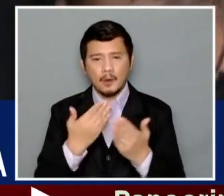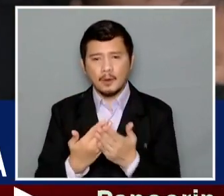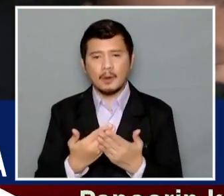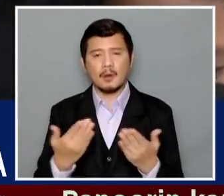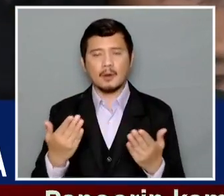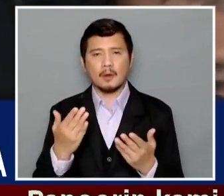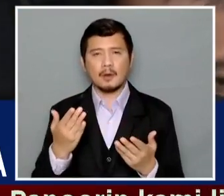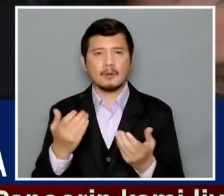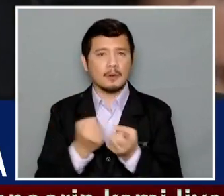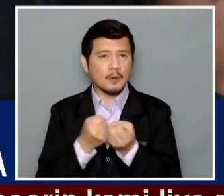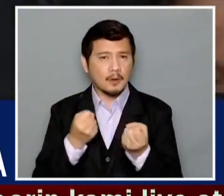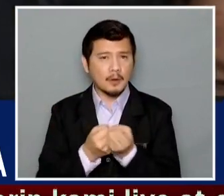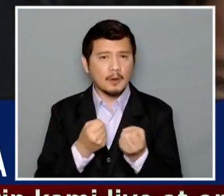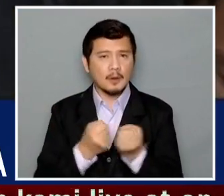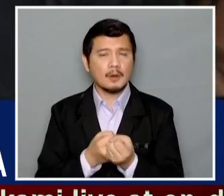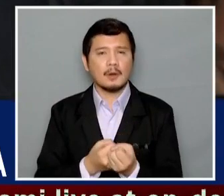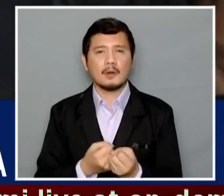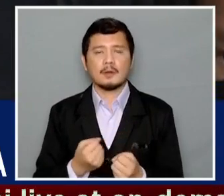nagbigay ng suporta,